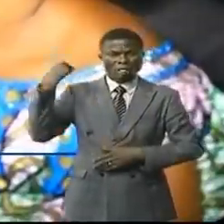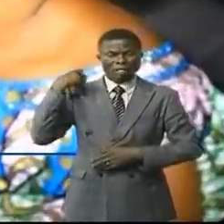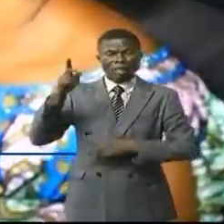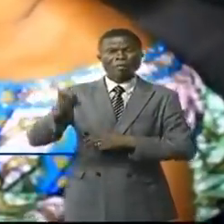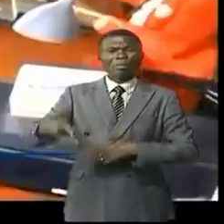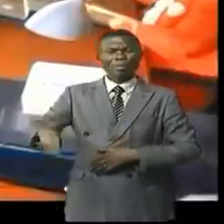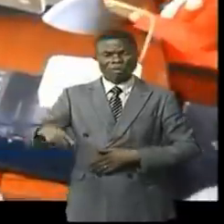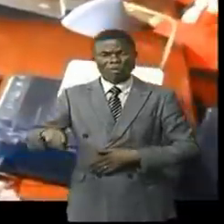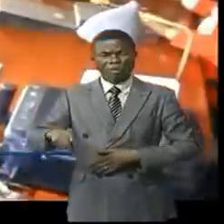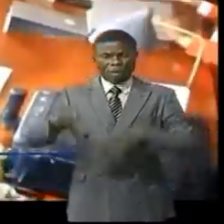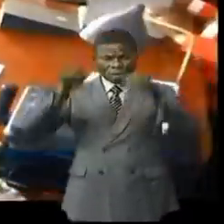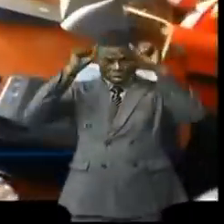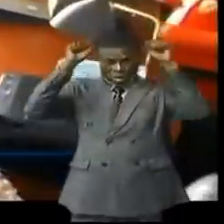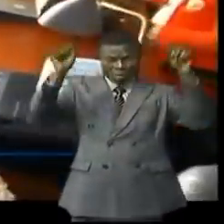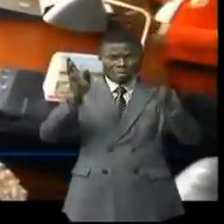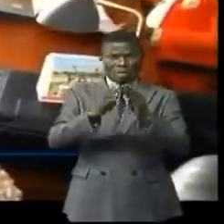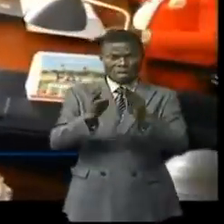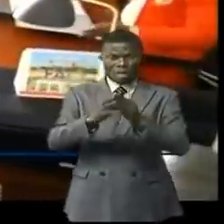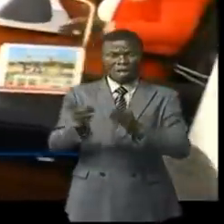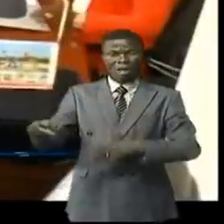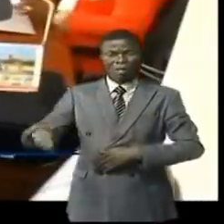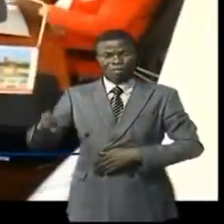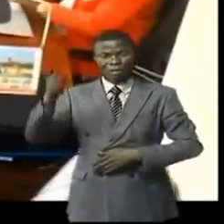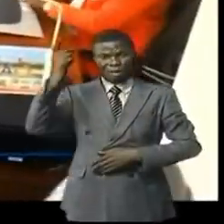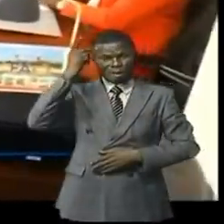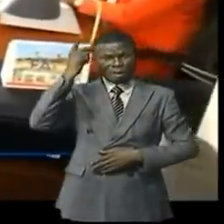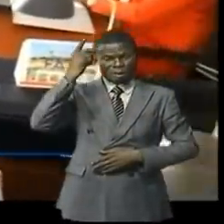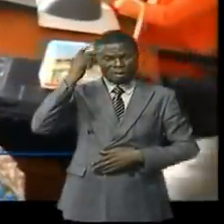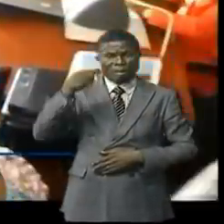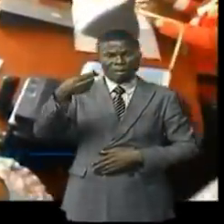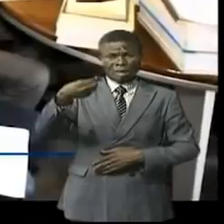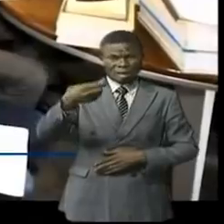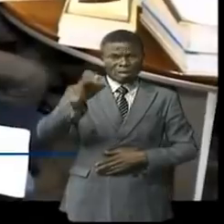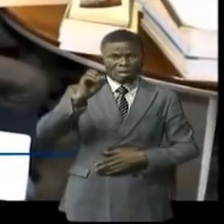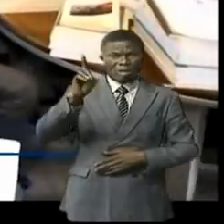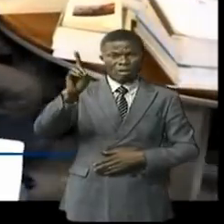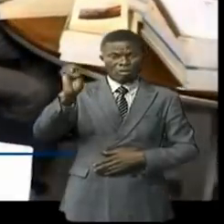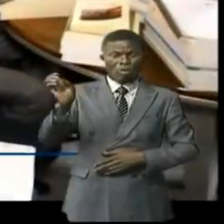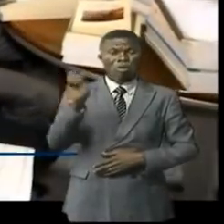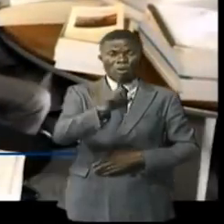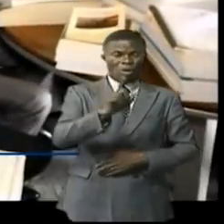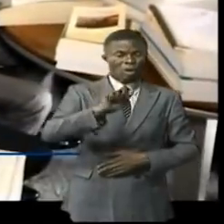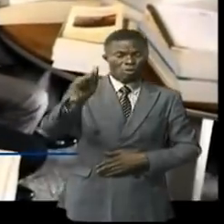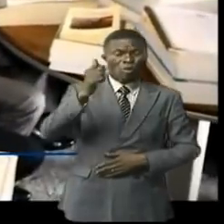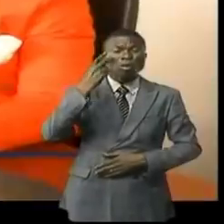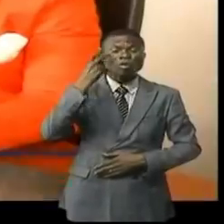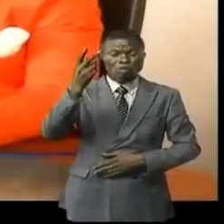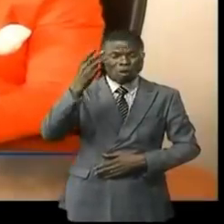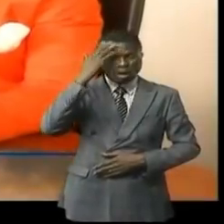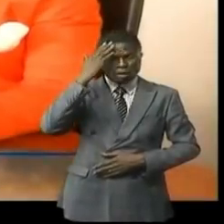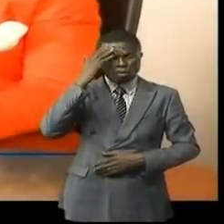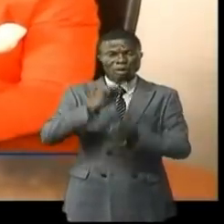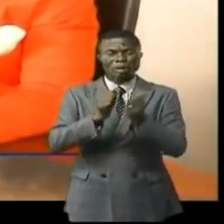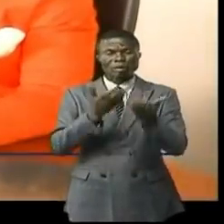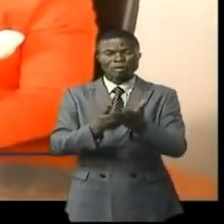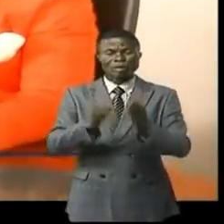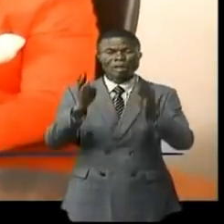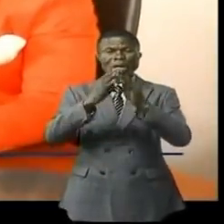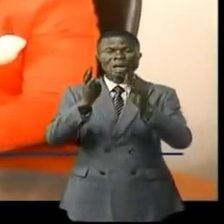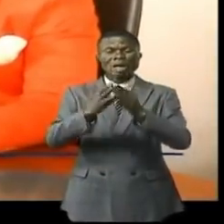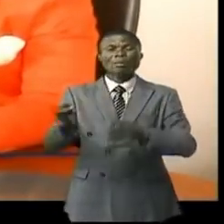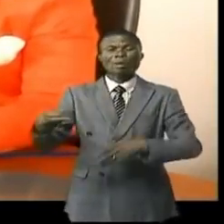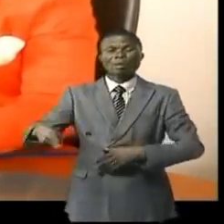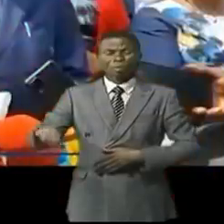provinciaux, le président de l'Assemblée provinciale de Kinshasa, Godempoi, est allé s'enquérir de la situation. L'Assemblée